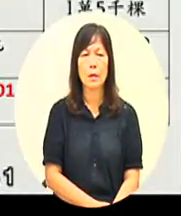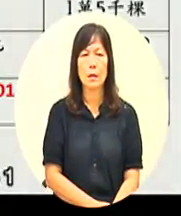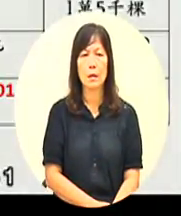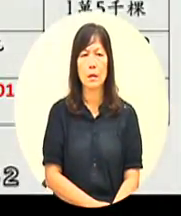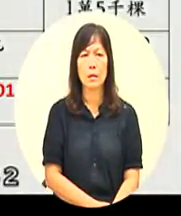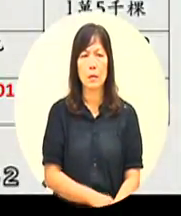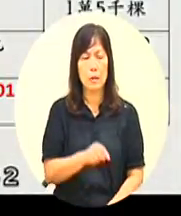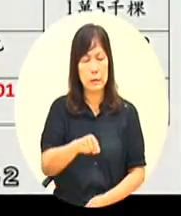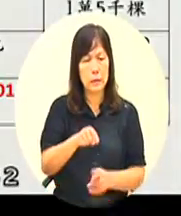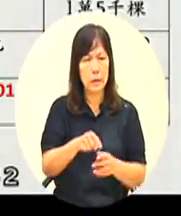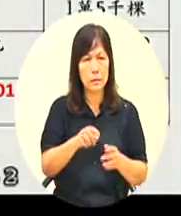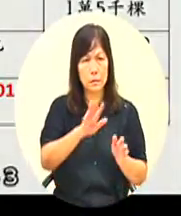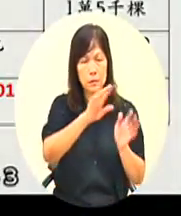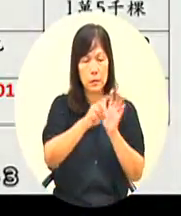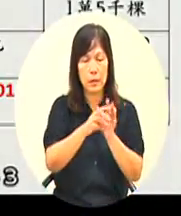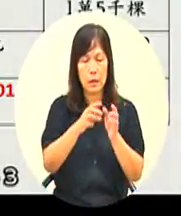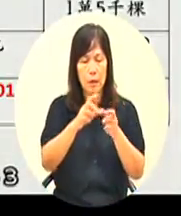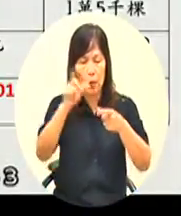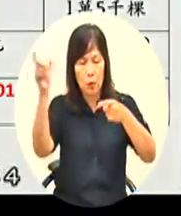这样子的